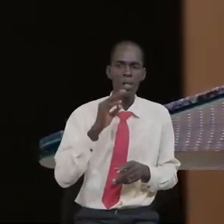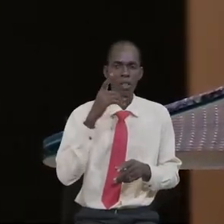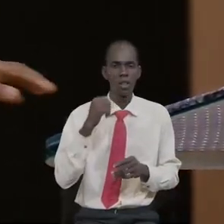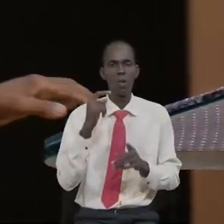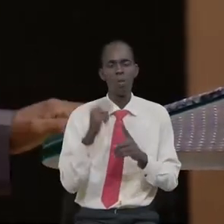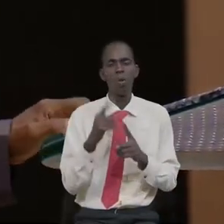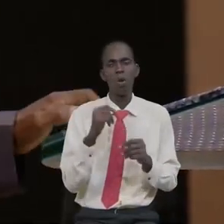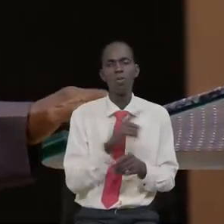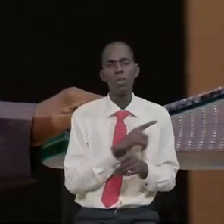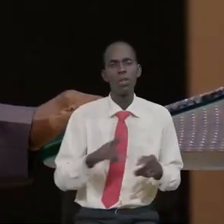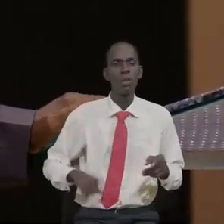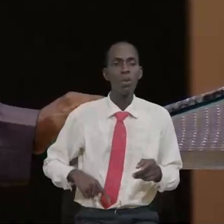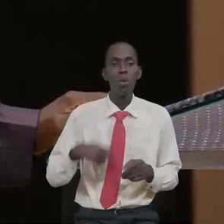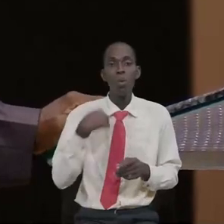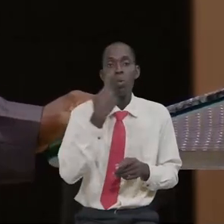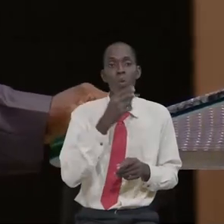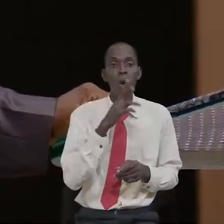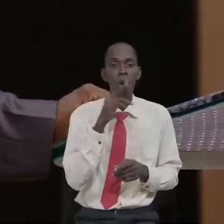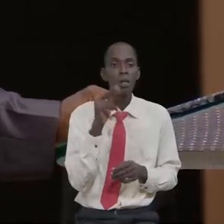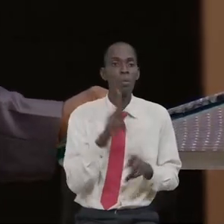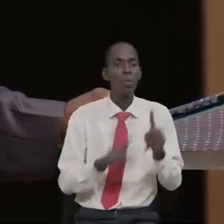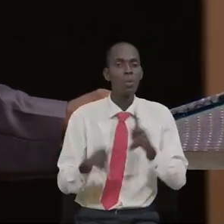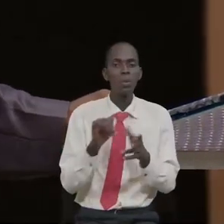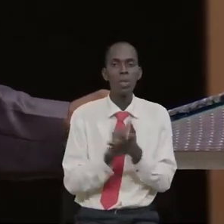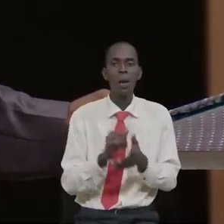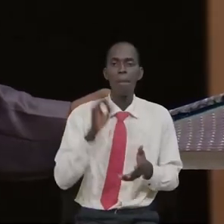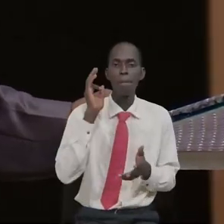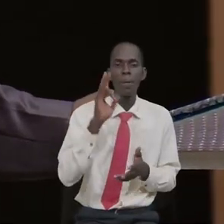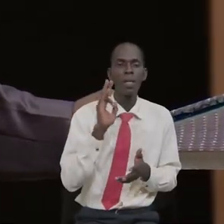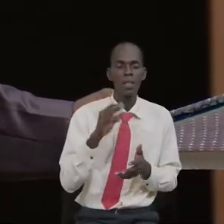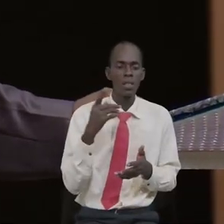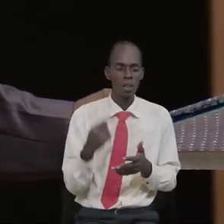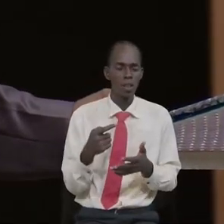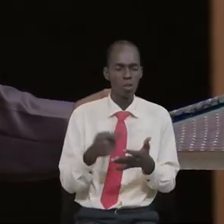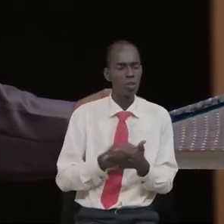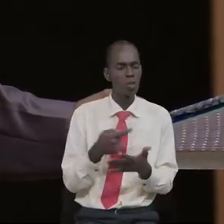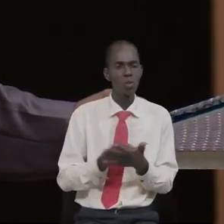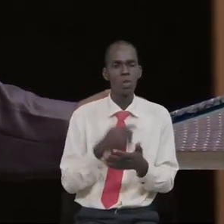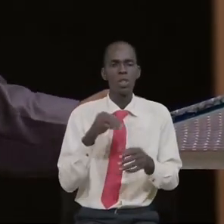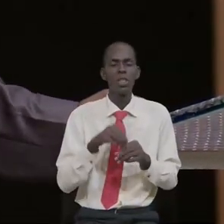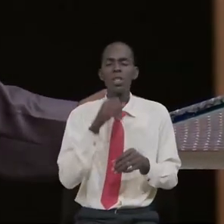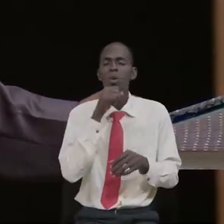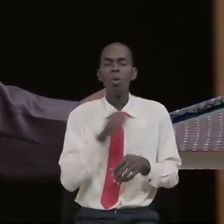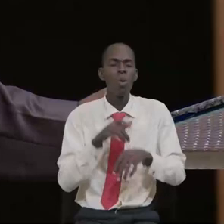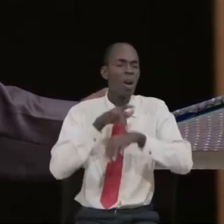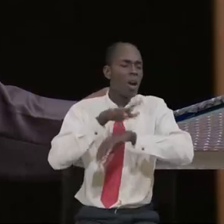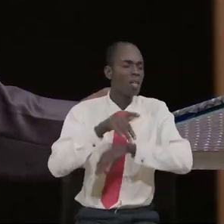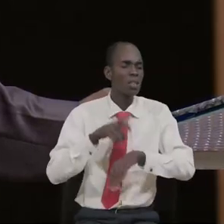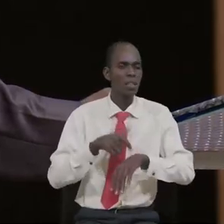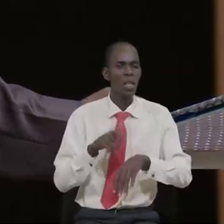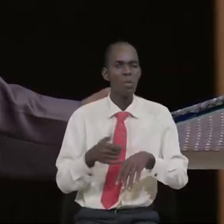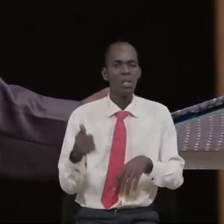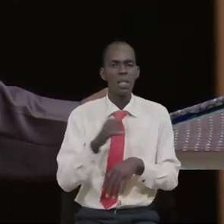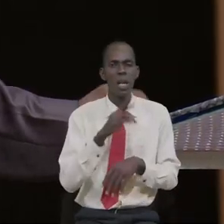la parole du Seigneur. Qui sont les gens qui vont prêcher? Qui sont les gens qui ont prêché l'évangile dans